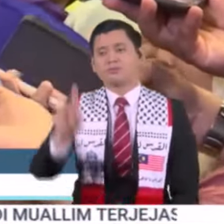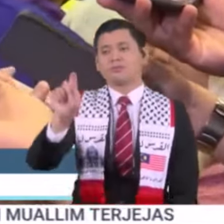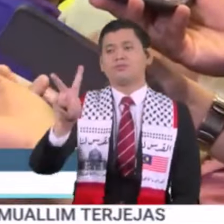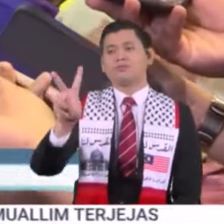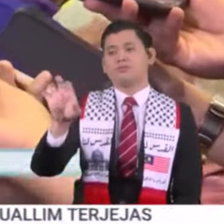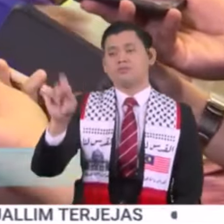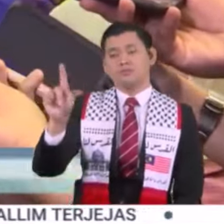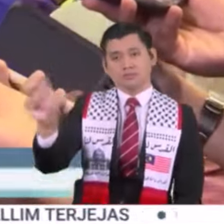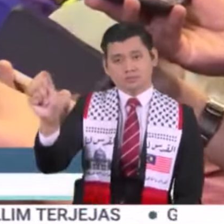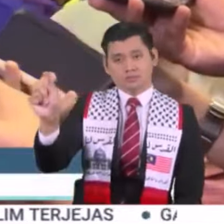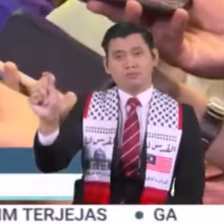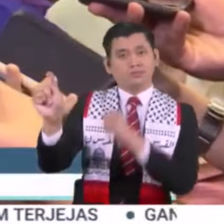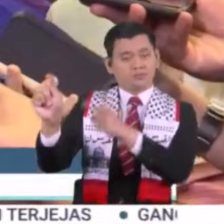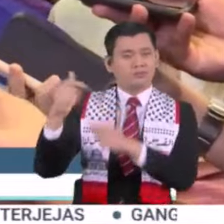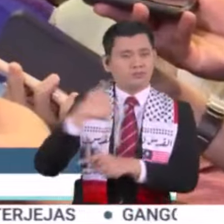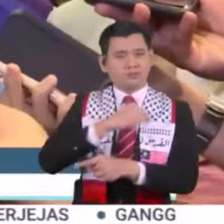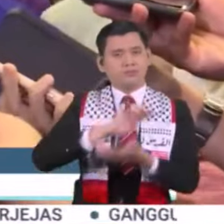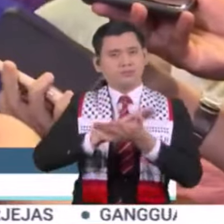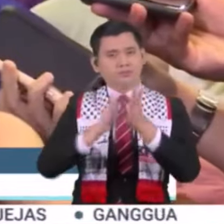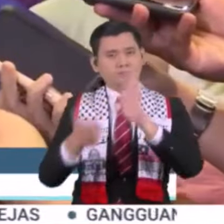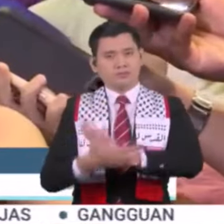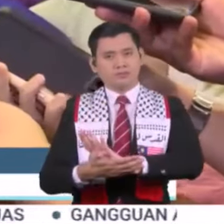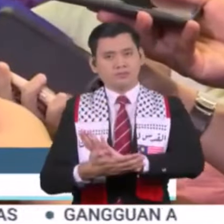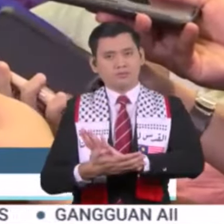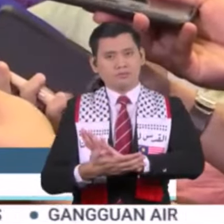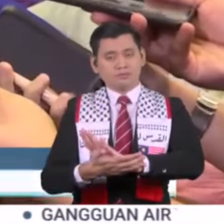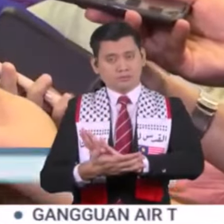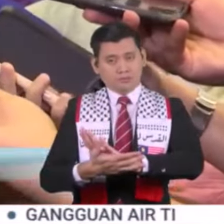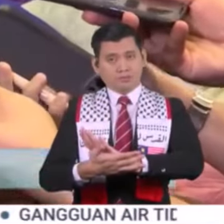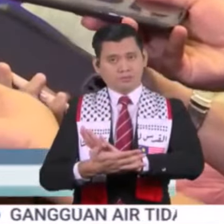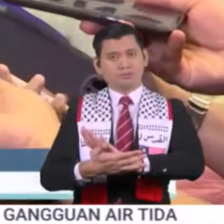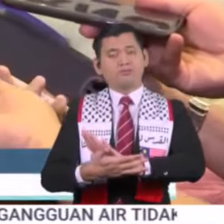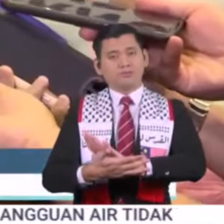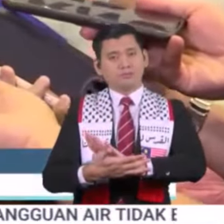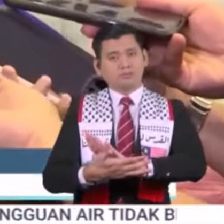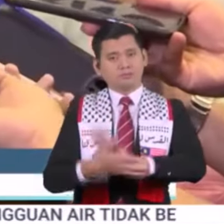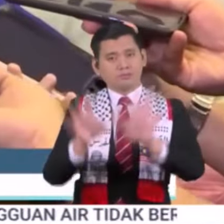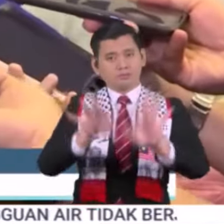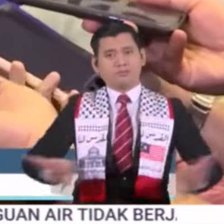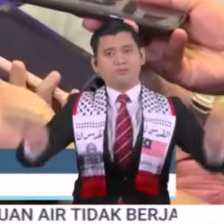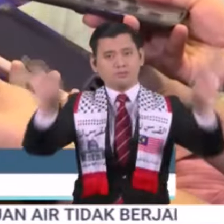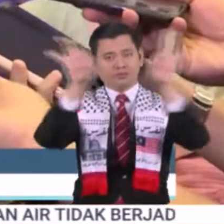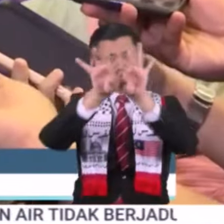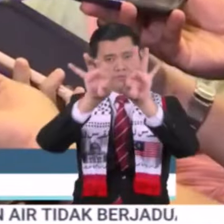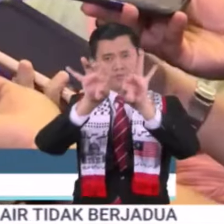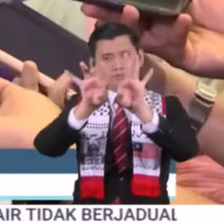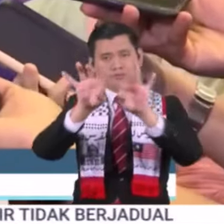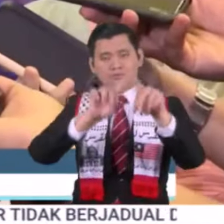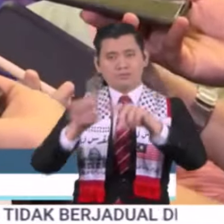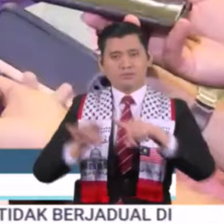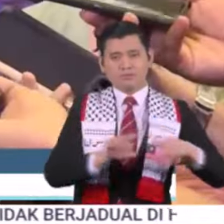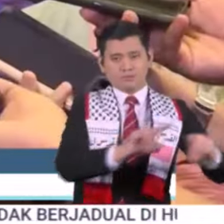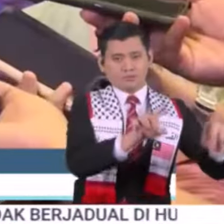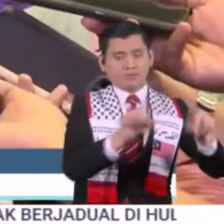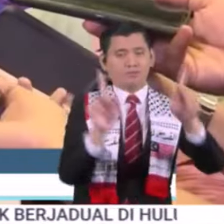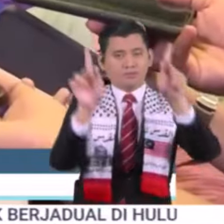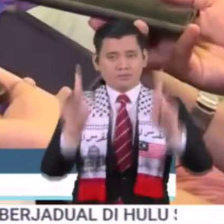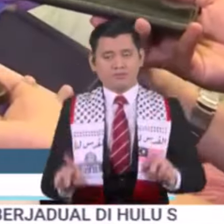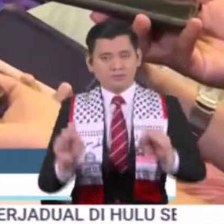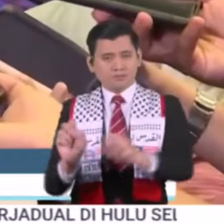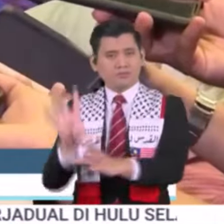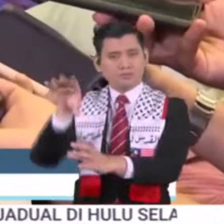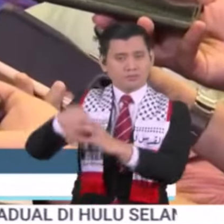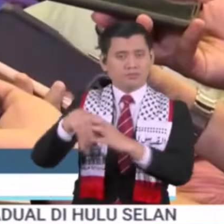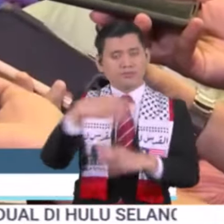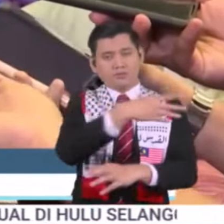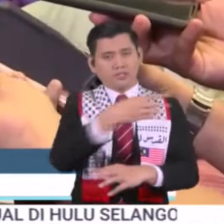Tvet kita jadikan sebagai agenda yang merentasi kaum dan juga